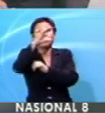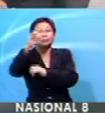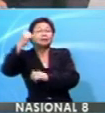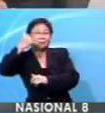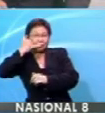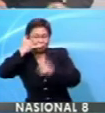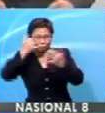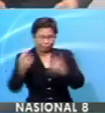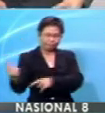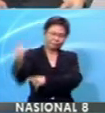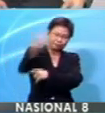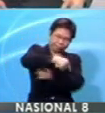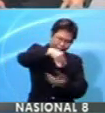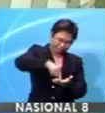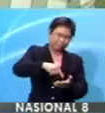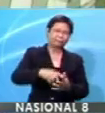Hari